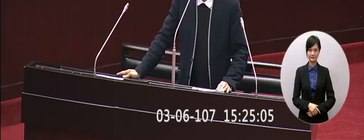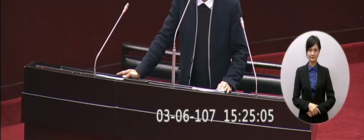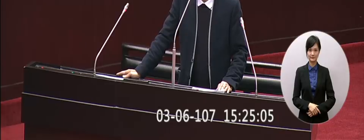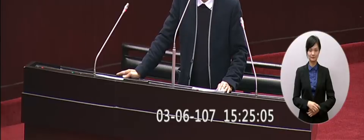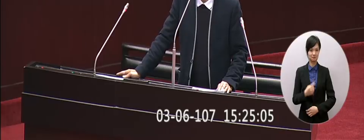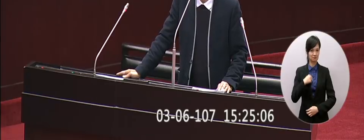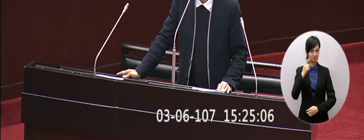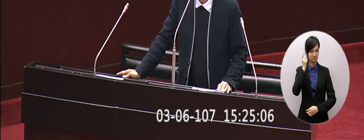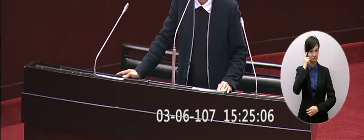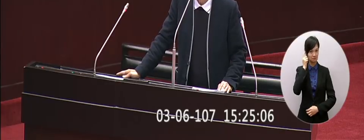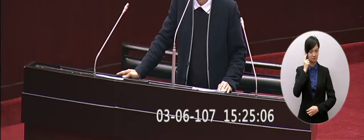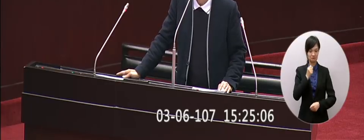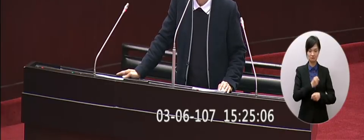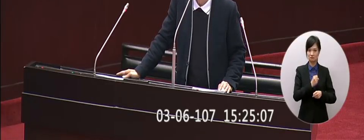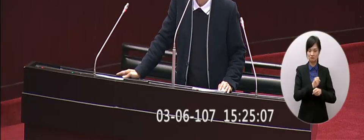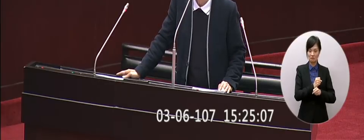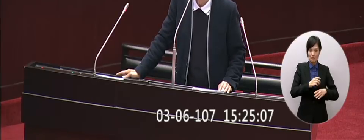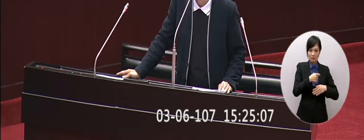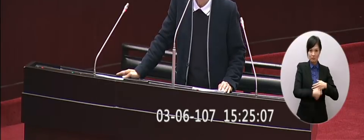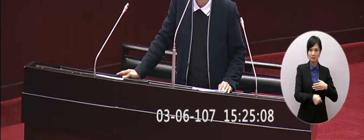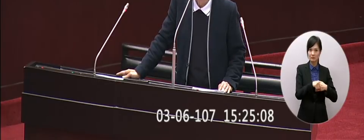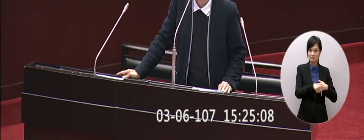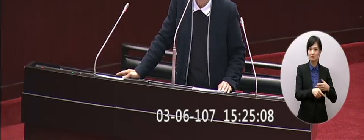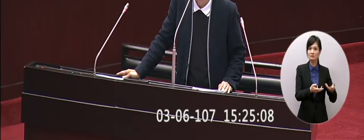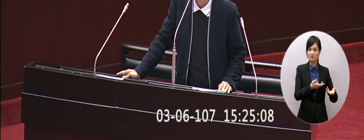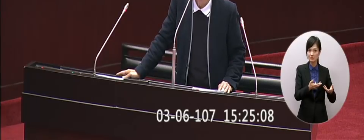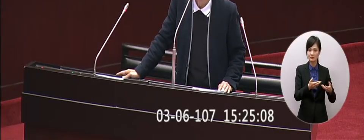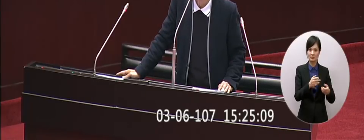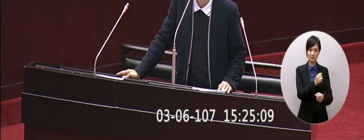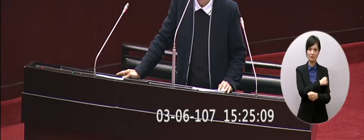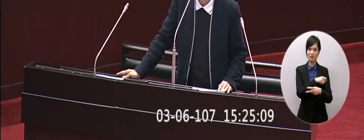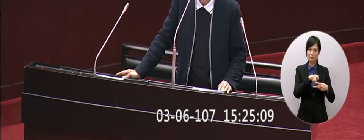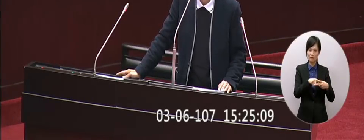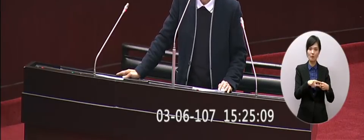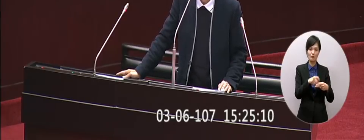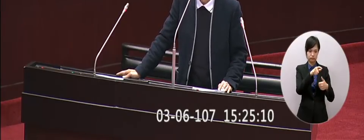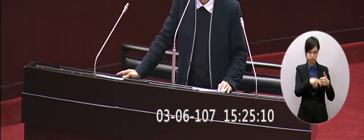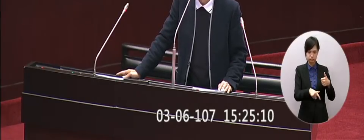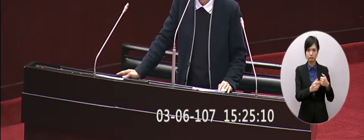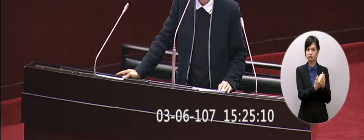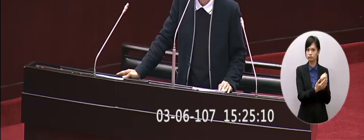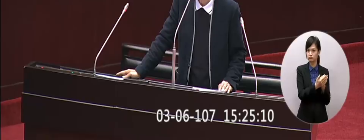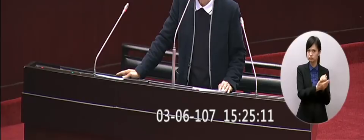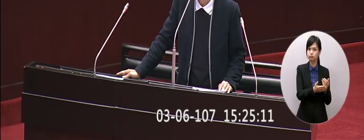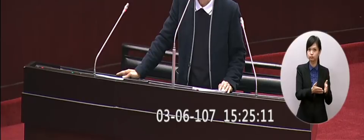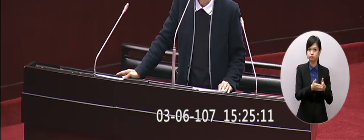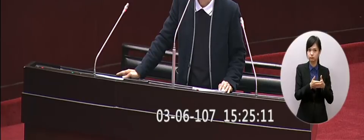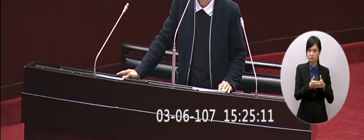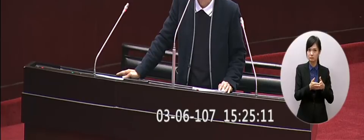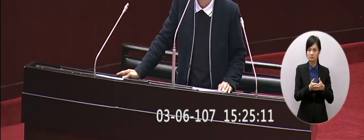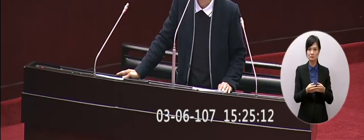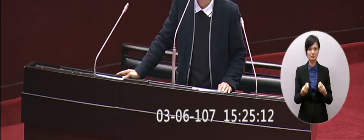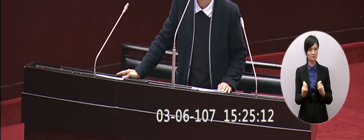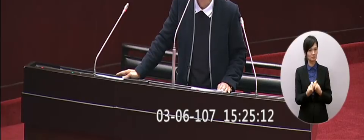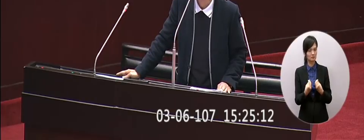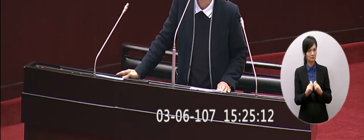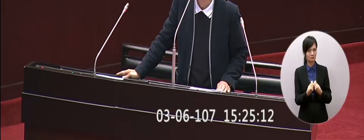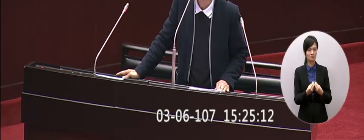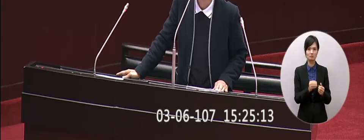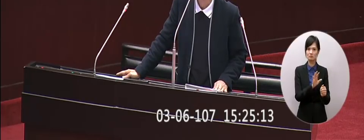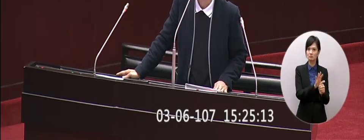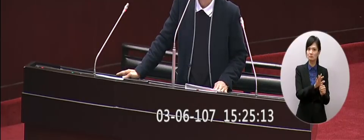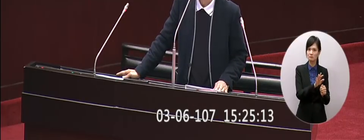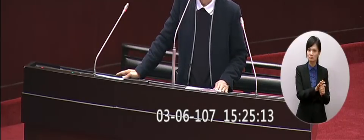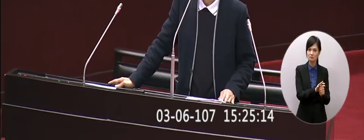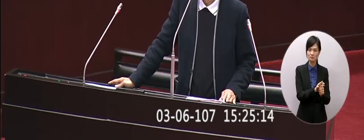我想从职业灾害的一个劳工的一个重要保护的一个重要性。从而建制职业灾害的一个单独